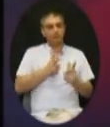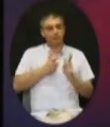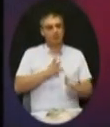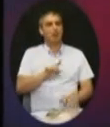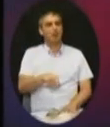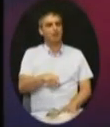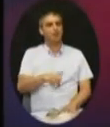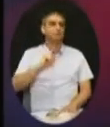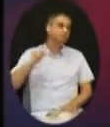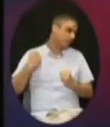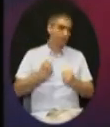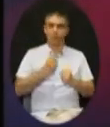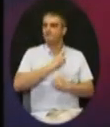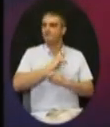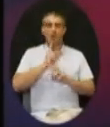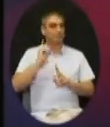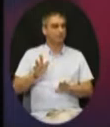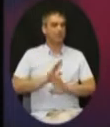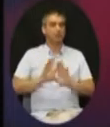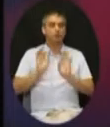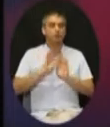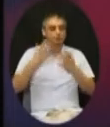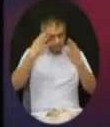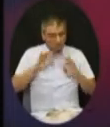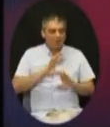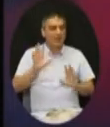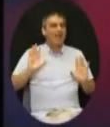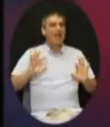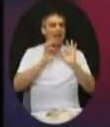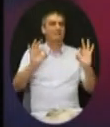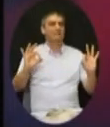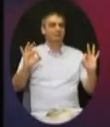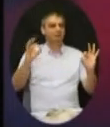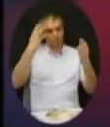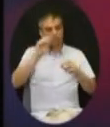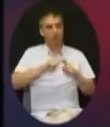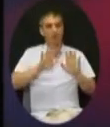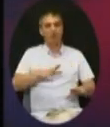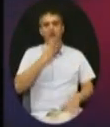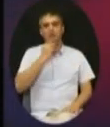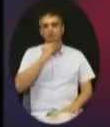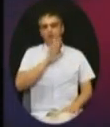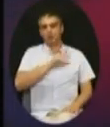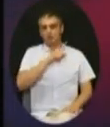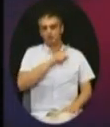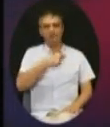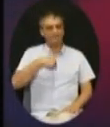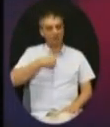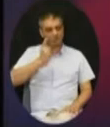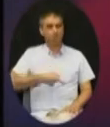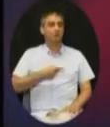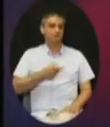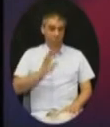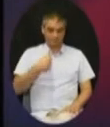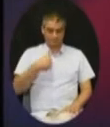בזה בכל הכוח, ולא צריכה להיות על זה שום סובלנות, אפס סובלנות, סובלנות לאנטישמיות באירופה, ואנחנו צריכים,